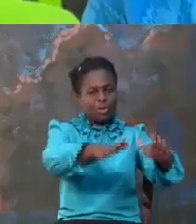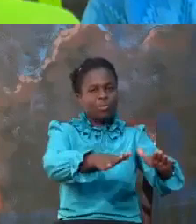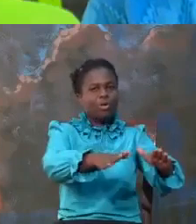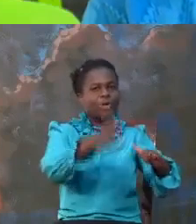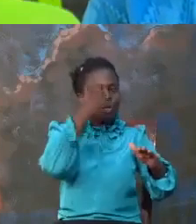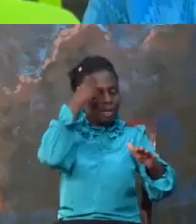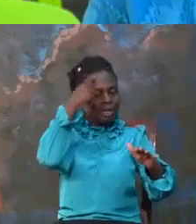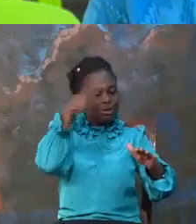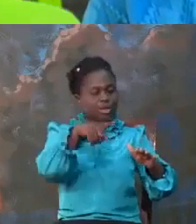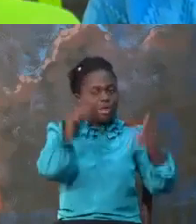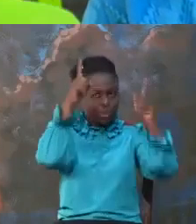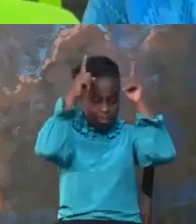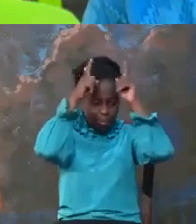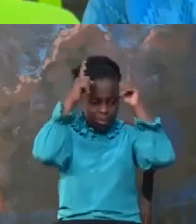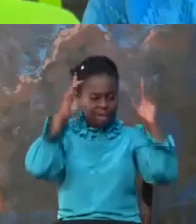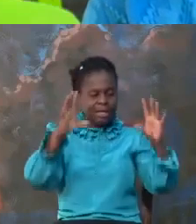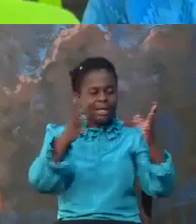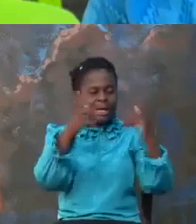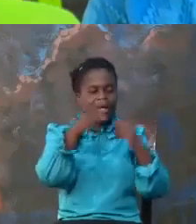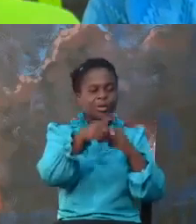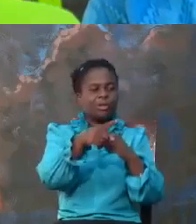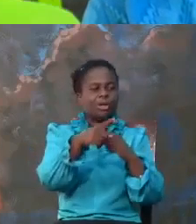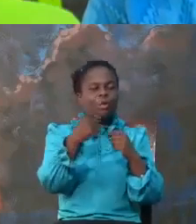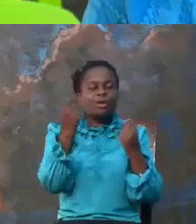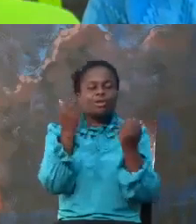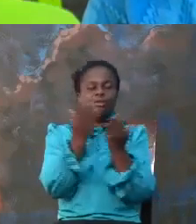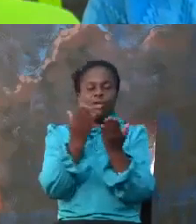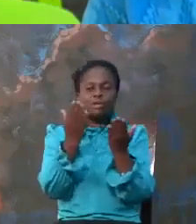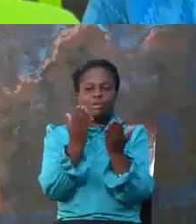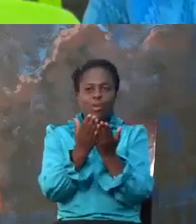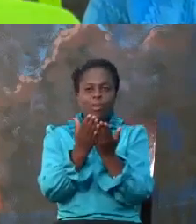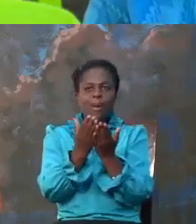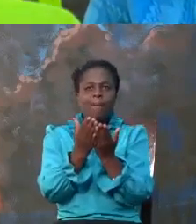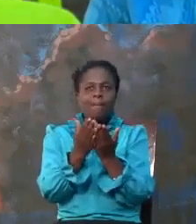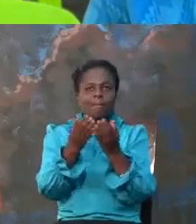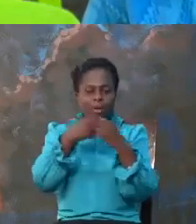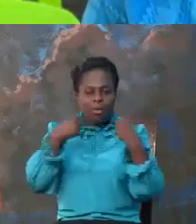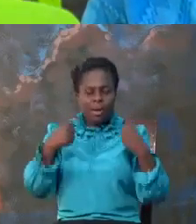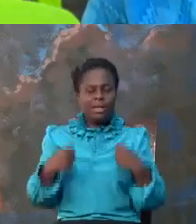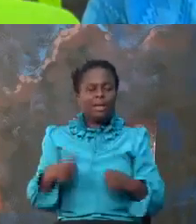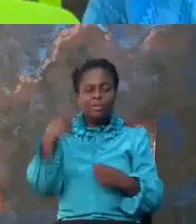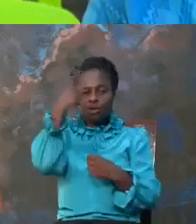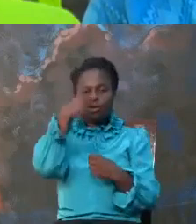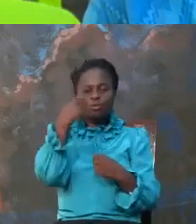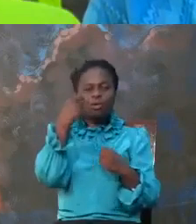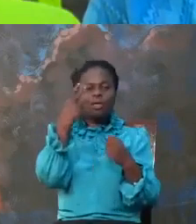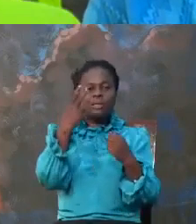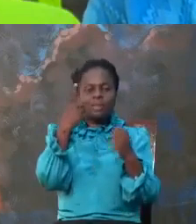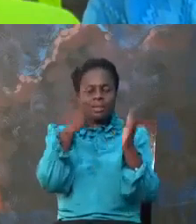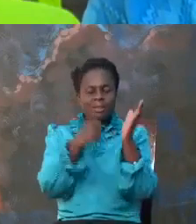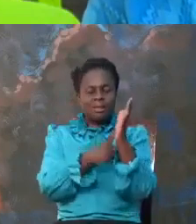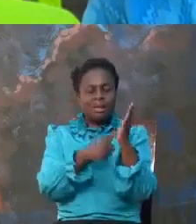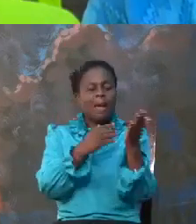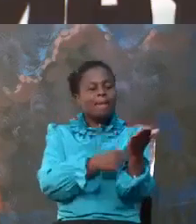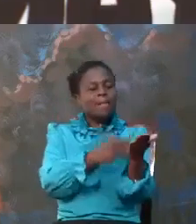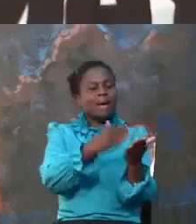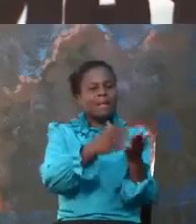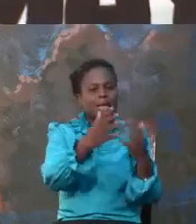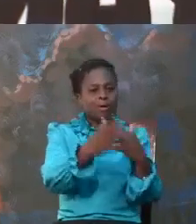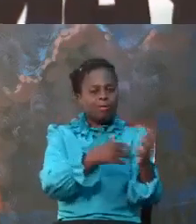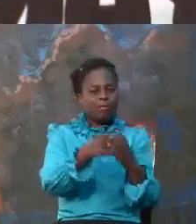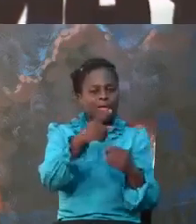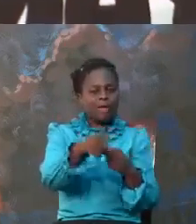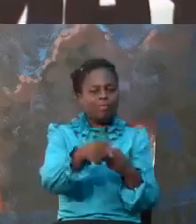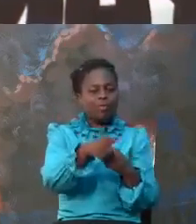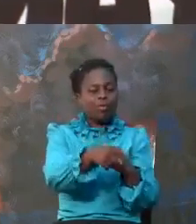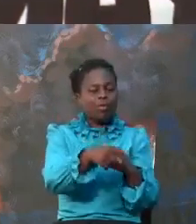hai. Na hayo yote yako kwenye kitabu cha Mambo ya Walawi sura ya 16. Pata nafasi utayasoma kwa haraka. Na baada ya kufanya hivyo, ndipo